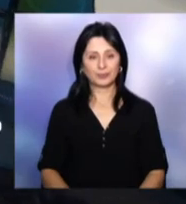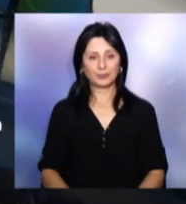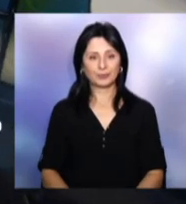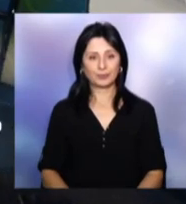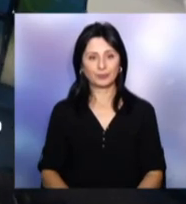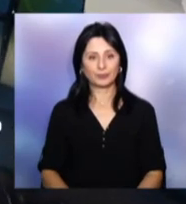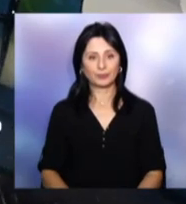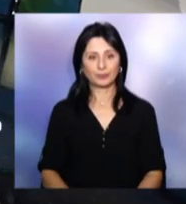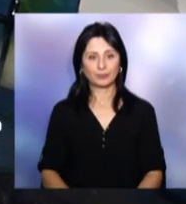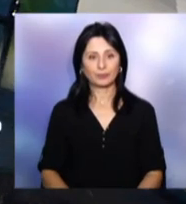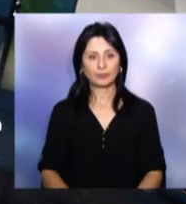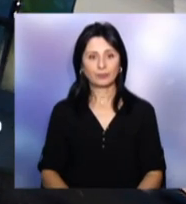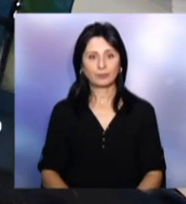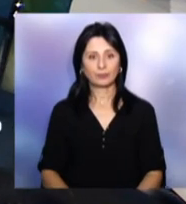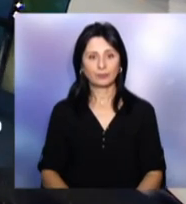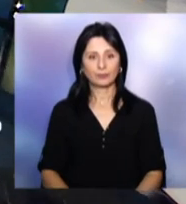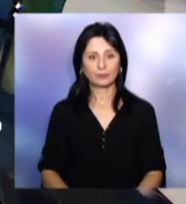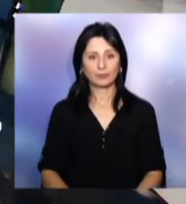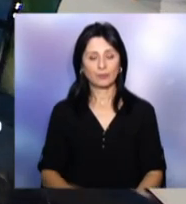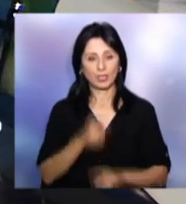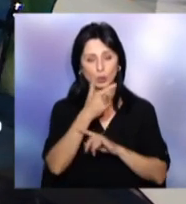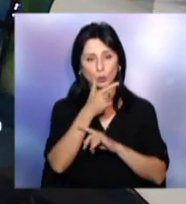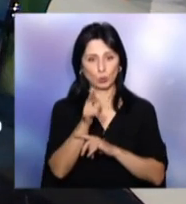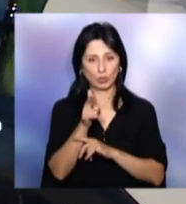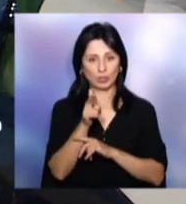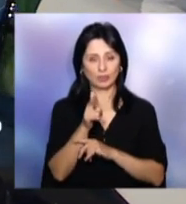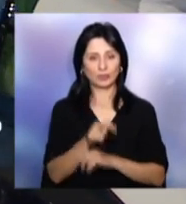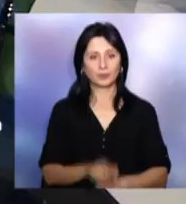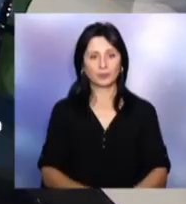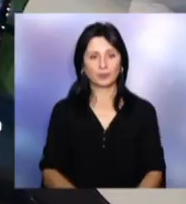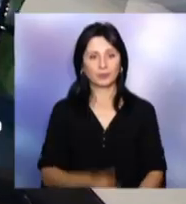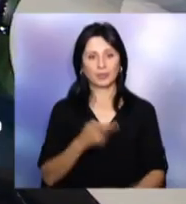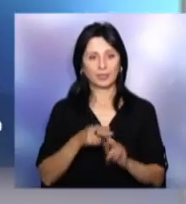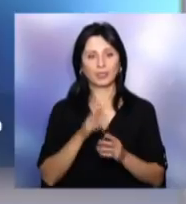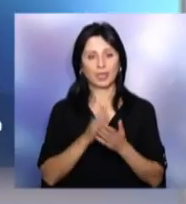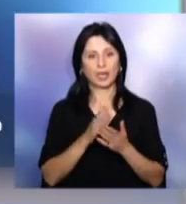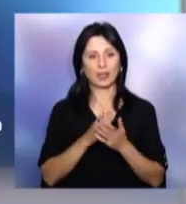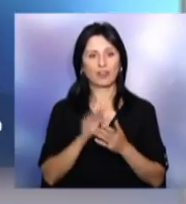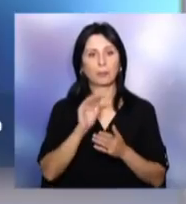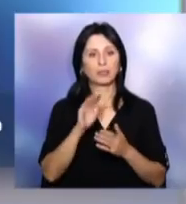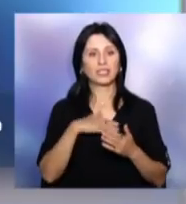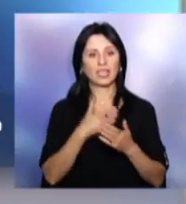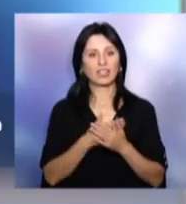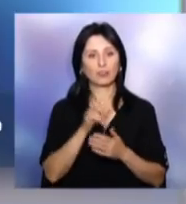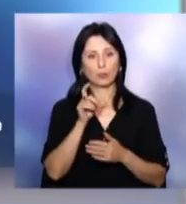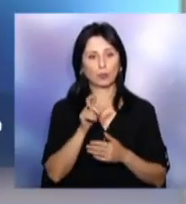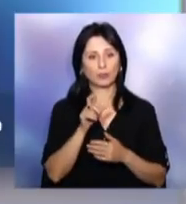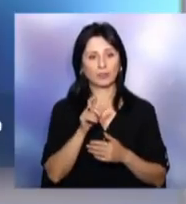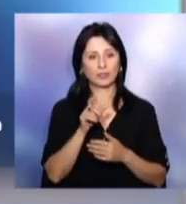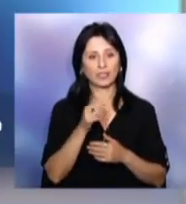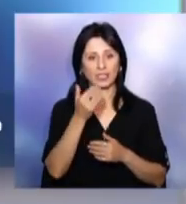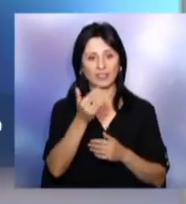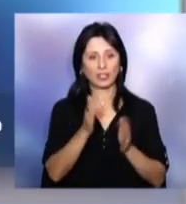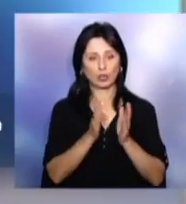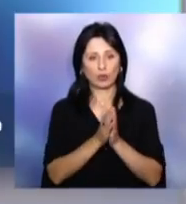გავეცით. ჩვენ ახლა უნდა გავიდეთ სიუჟეტზე. ეს არის ფიზიკური აქტივობის ბლოკი. სხვათა შორის